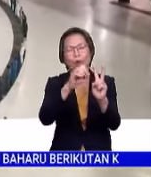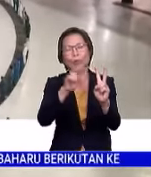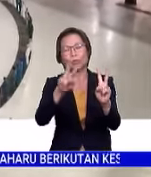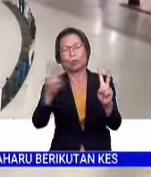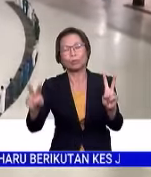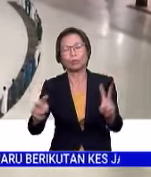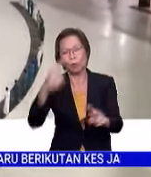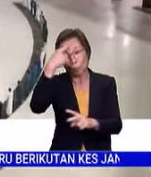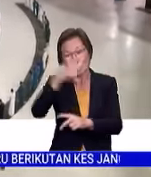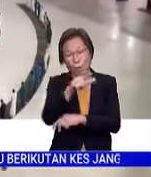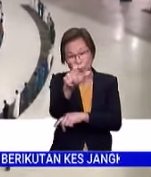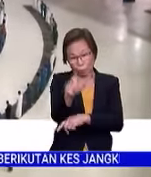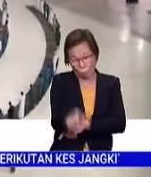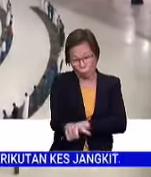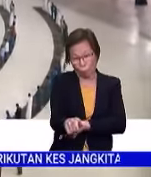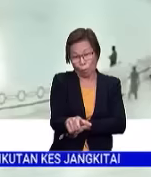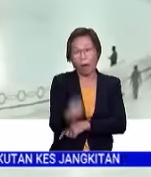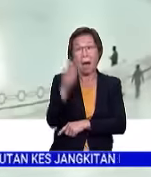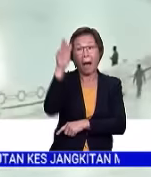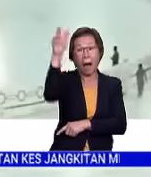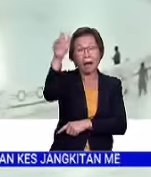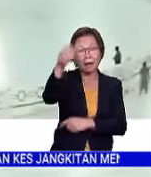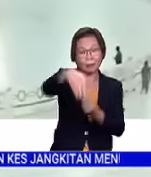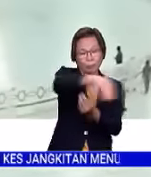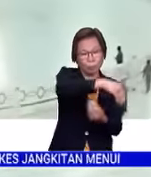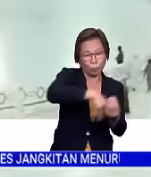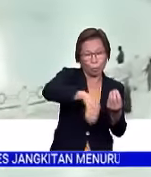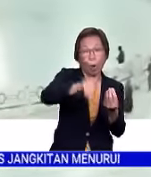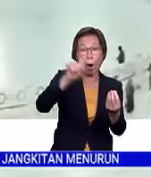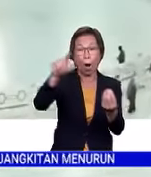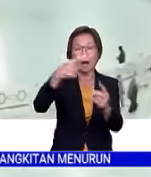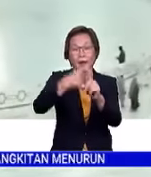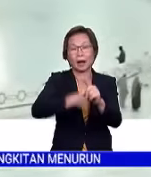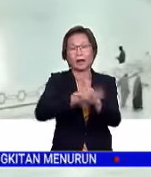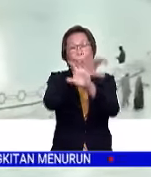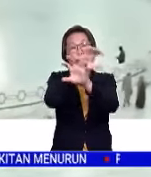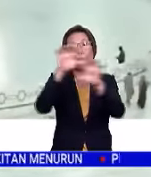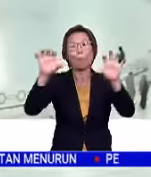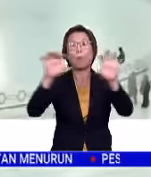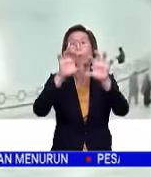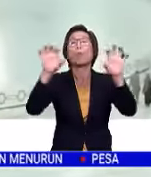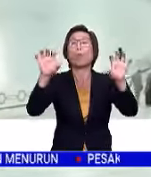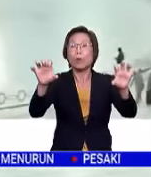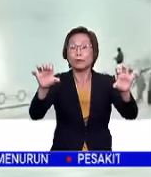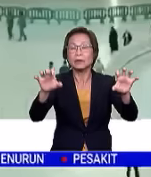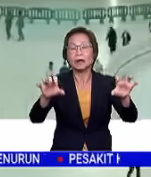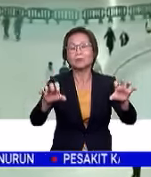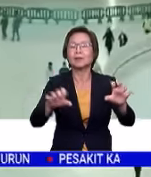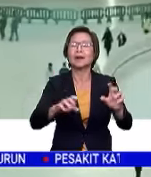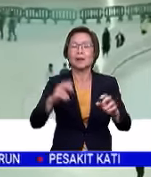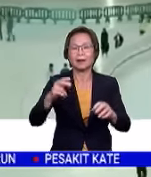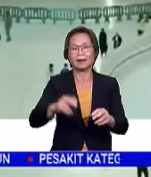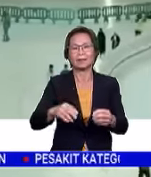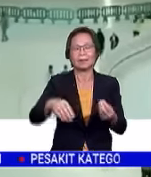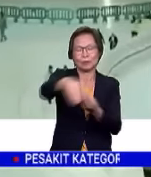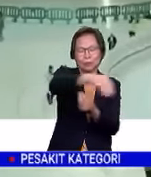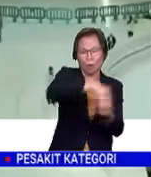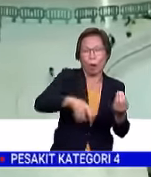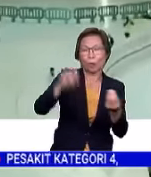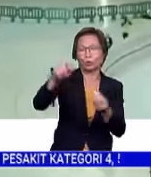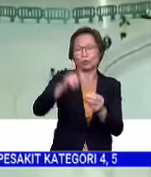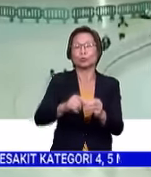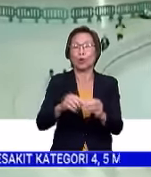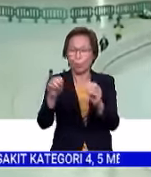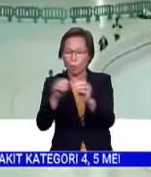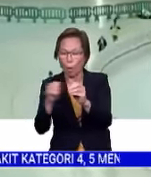Sementara itu, bagi seorang bakal jemaah haji dari Pontian, Johor, penangguhan haji tersebut boleh dimanfaatkan untuk meningkatkan lagi